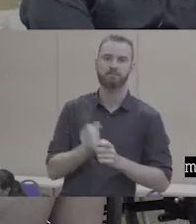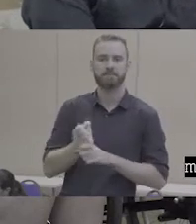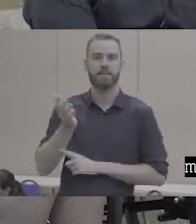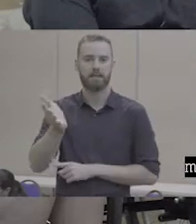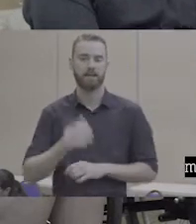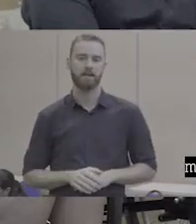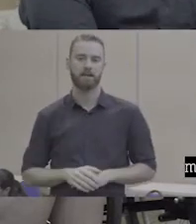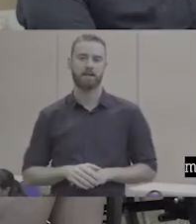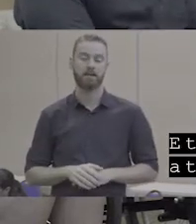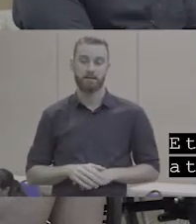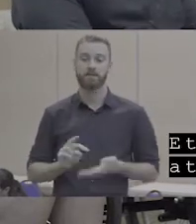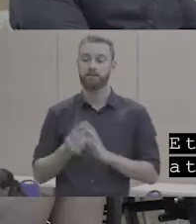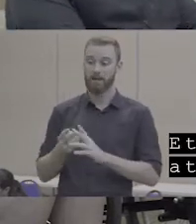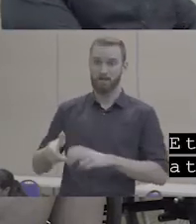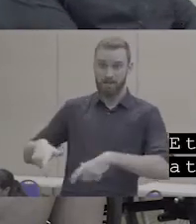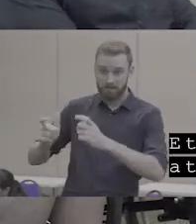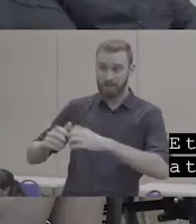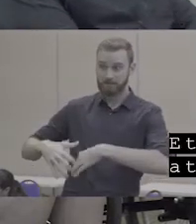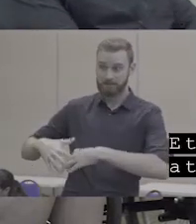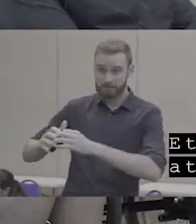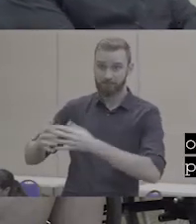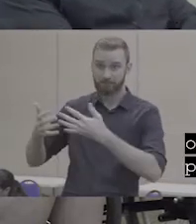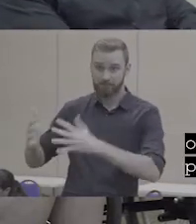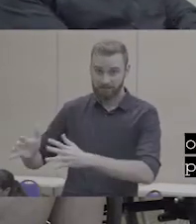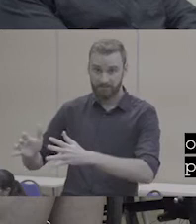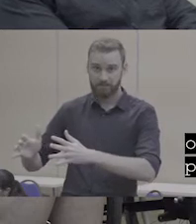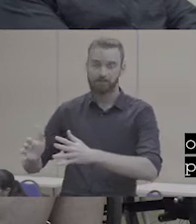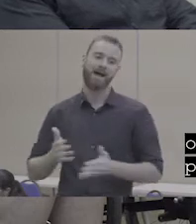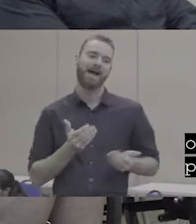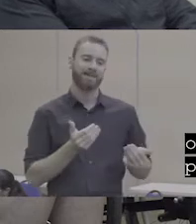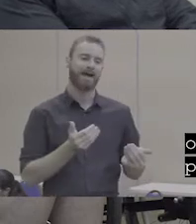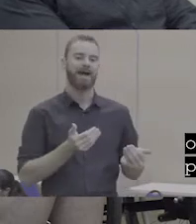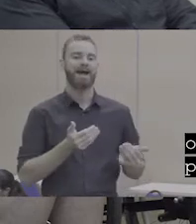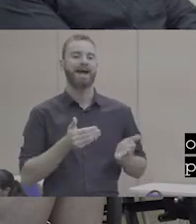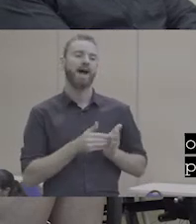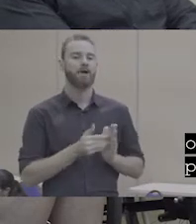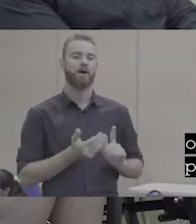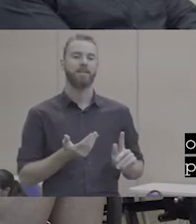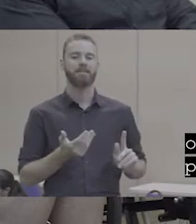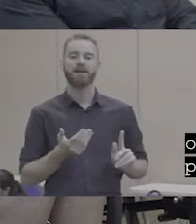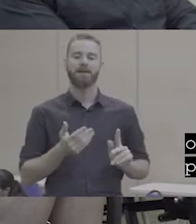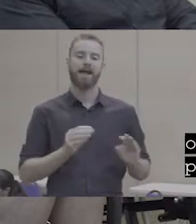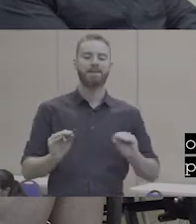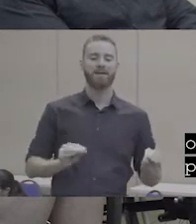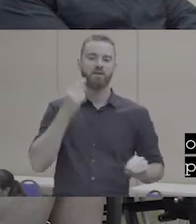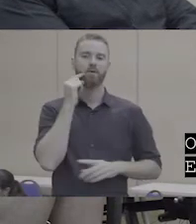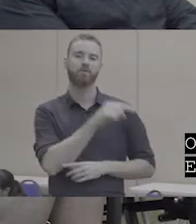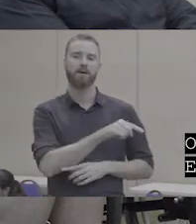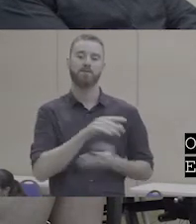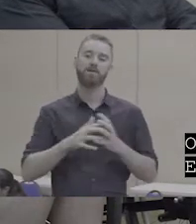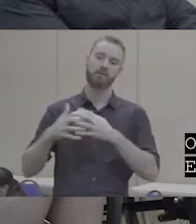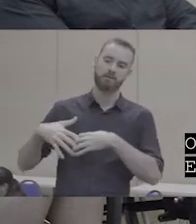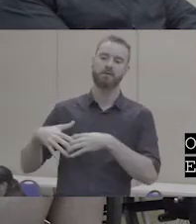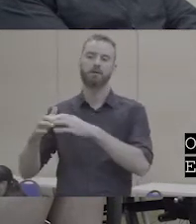5 ans. » Puis là, quand le bâtiment est livré, attends un peu, on va en prendre d'autres mois pour aménager ton logement. Puis